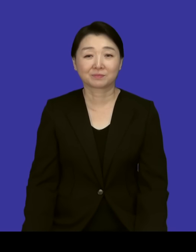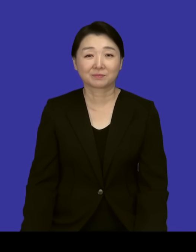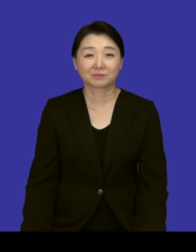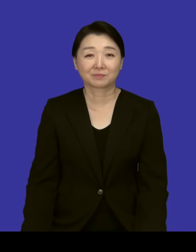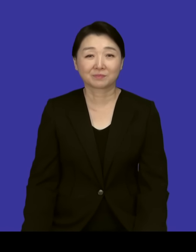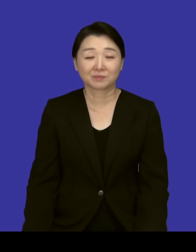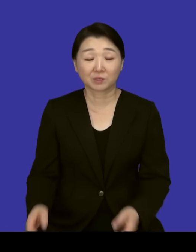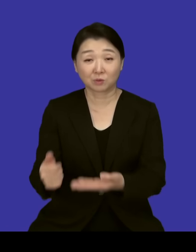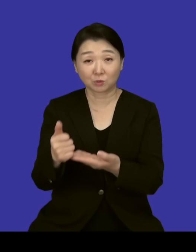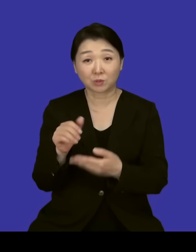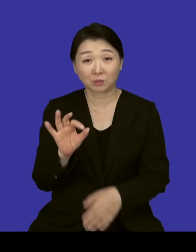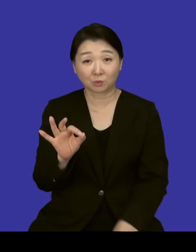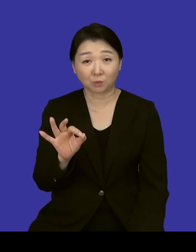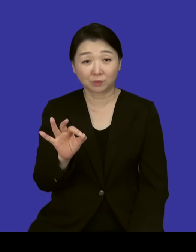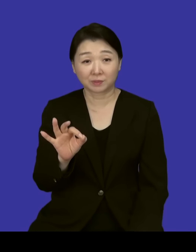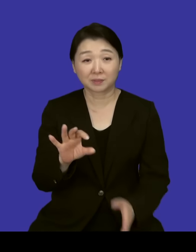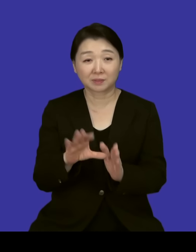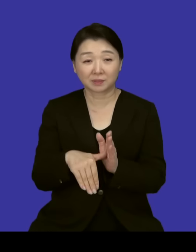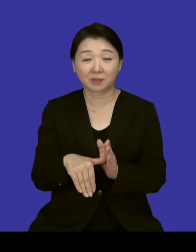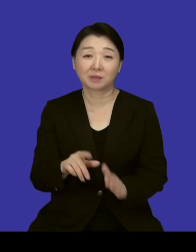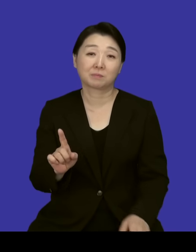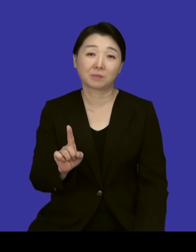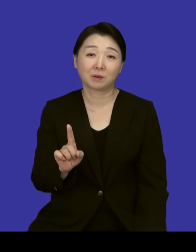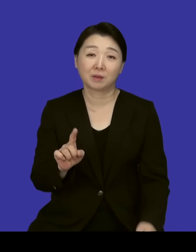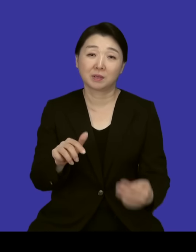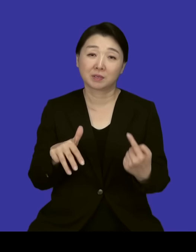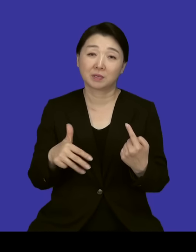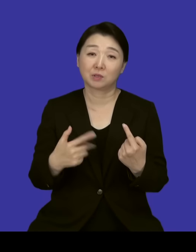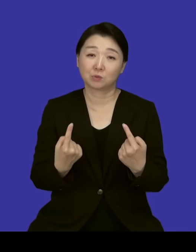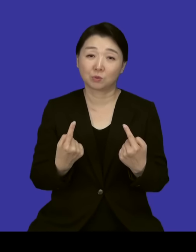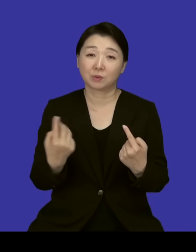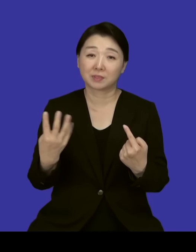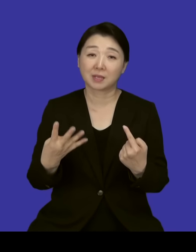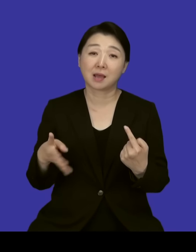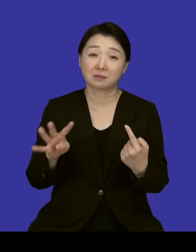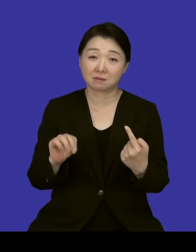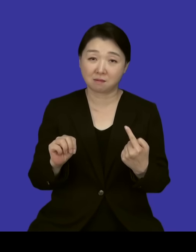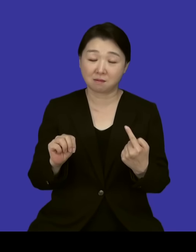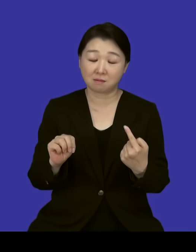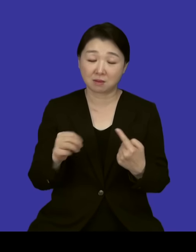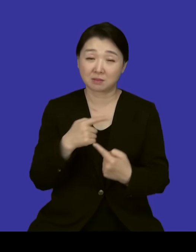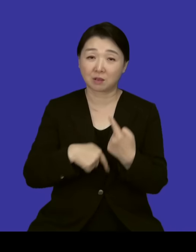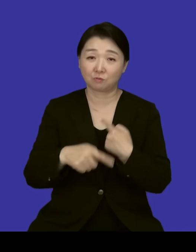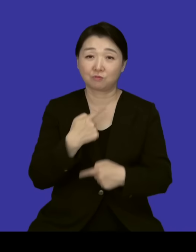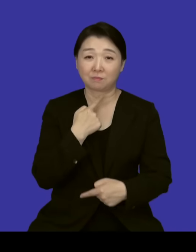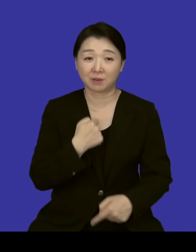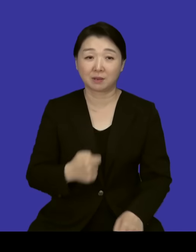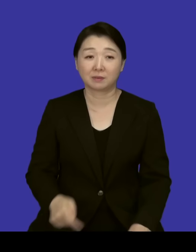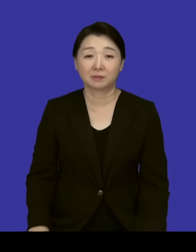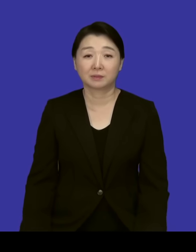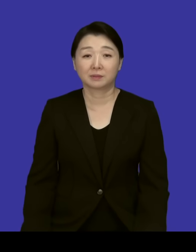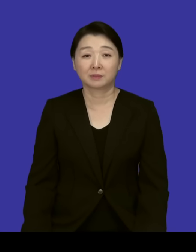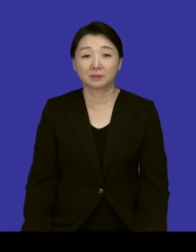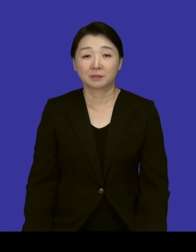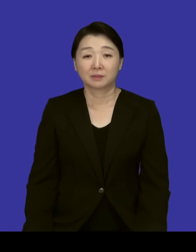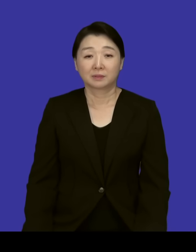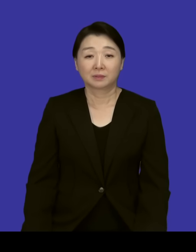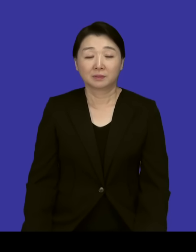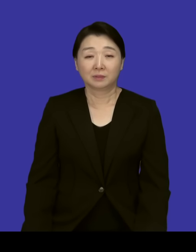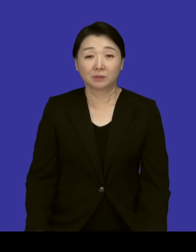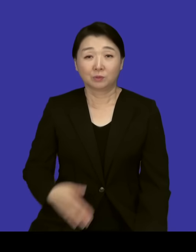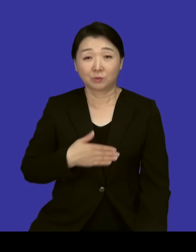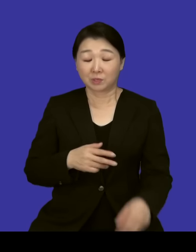고객 자금을 그때 당시에는 1조 한 4천억까지 저희가 운용을 했었는데 네. 그뿐만 아니라